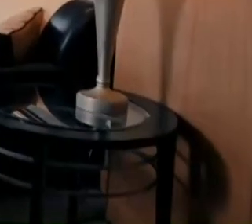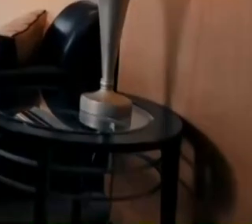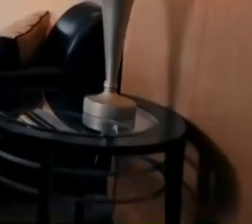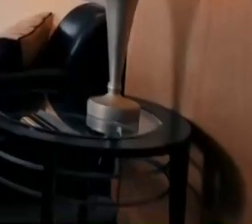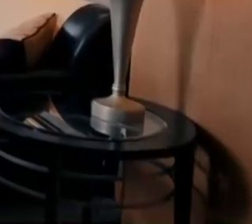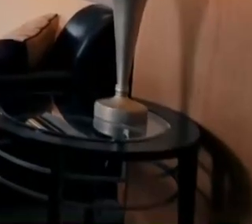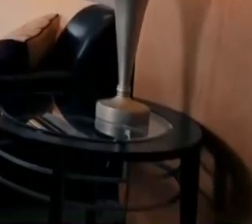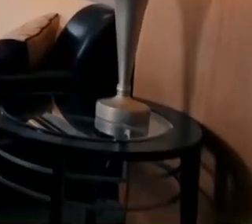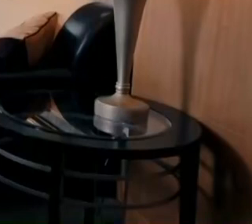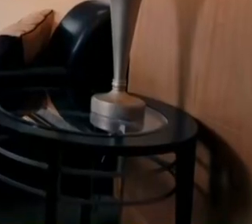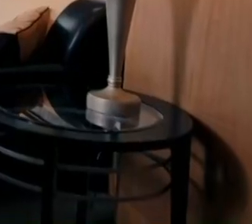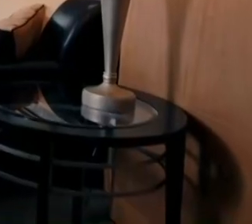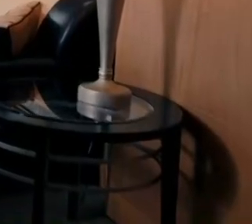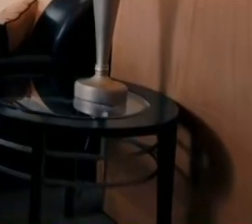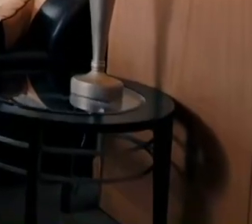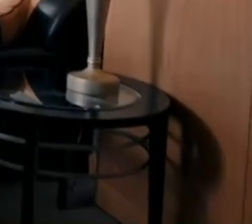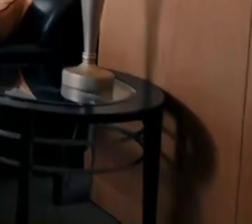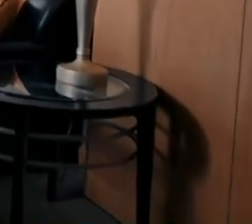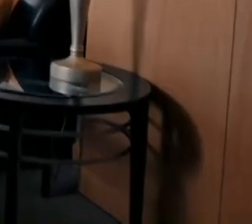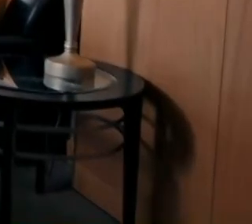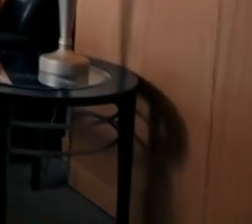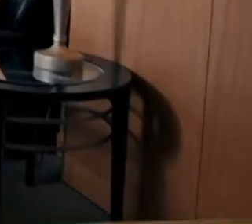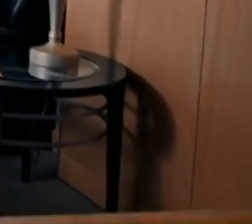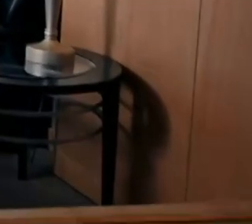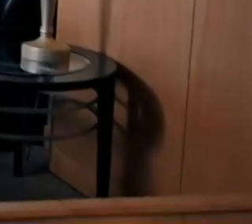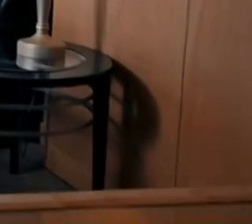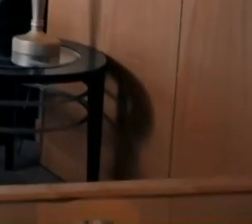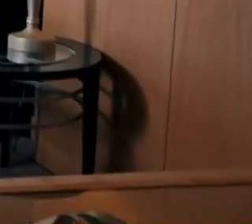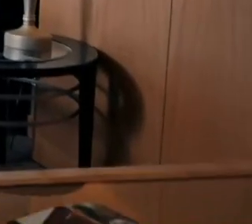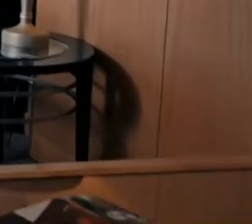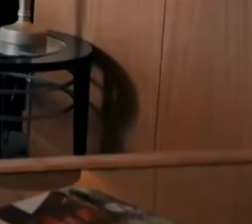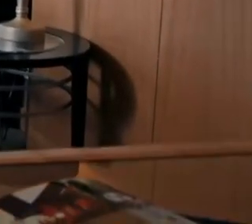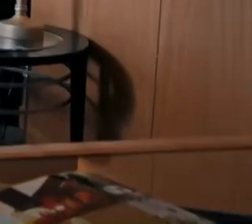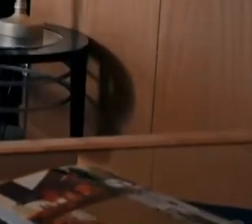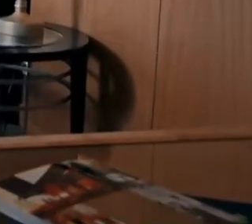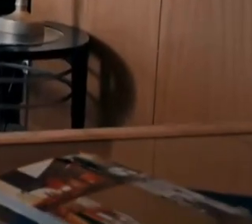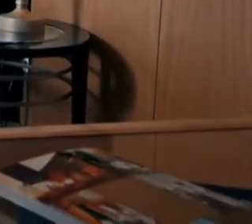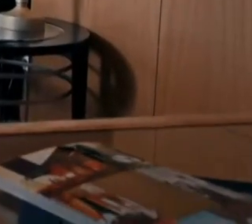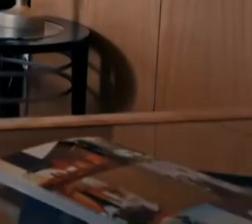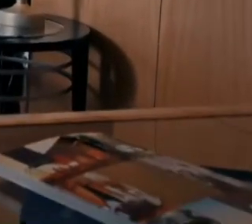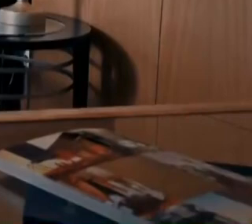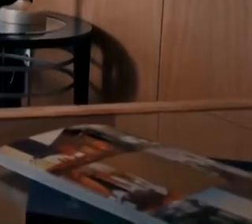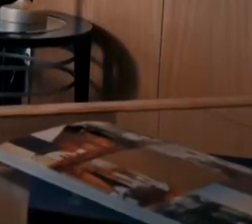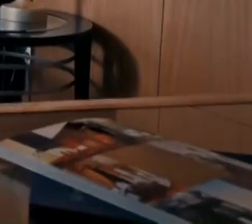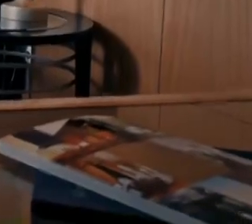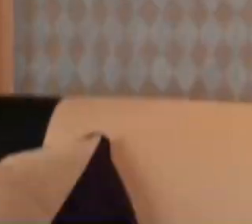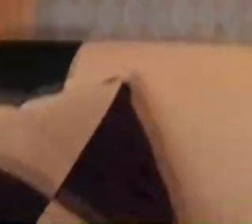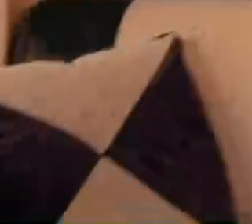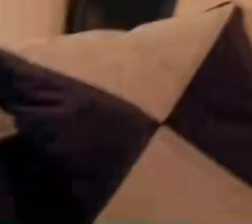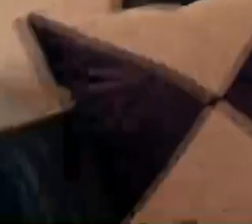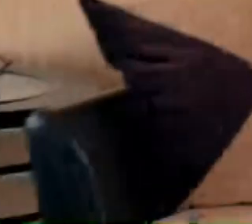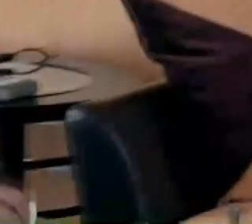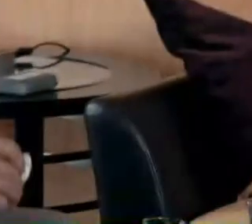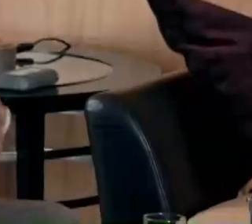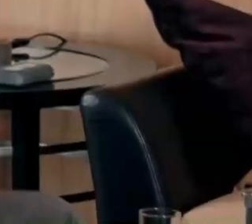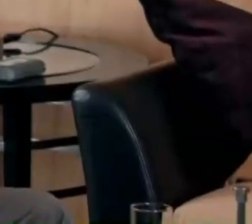Dazlak başında siyah güneş gözlükleri. Yıldıray'ın bakışları gergin. Bataryasını takıp siyah deri koltuğa oturdu. Türk kahvesini yudumluyor.